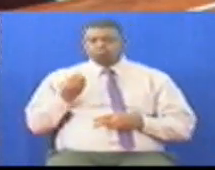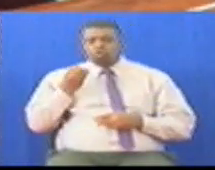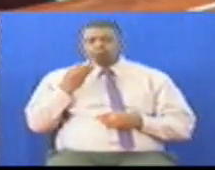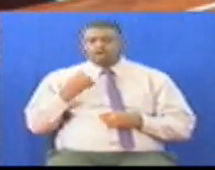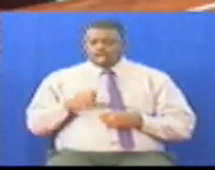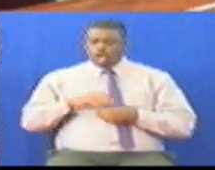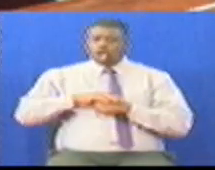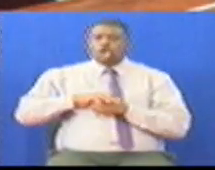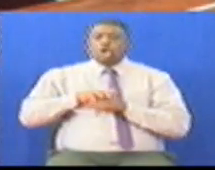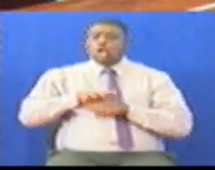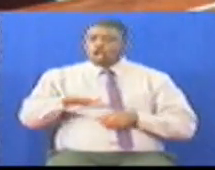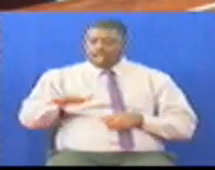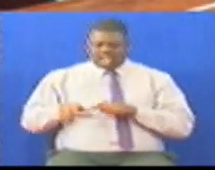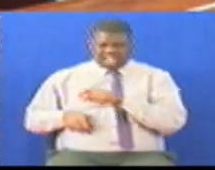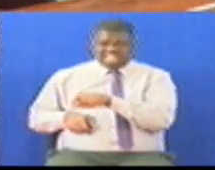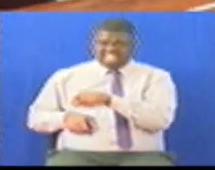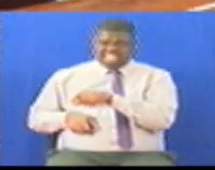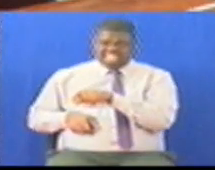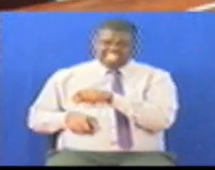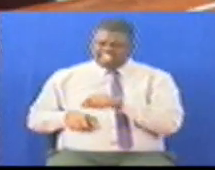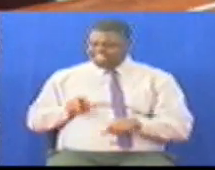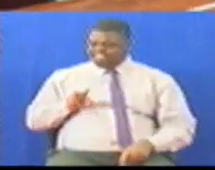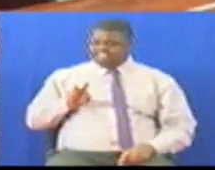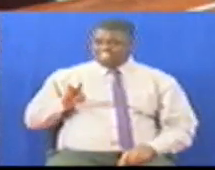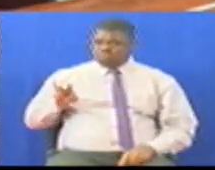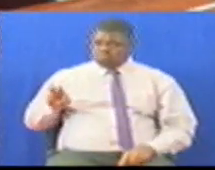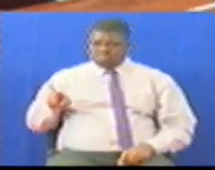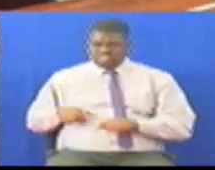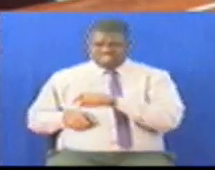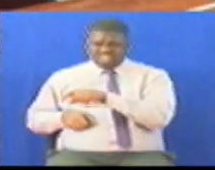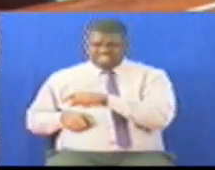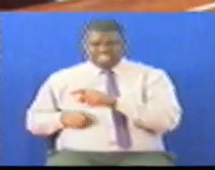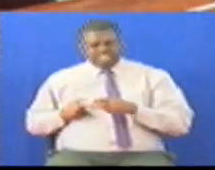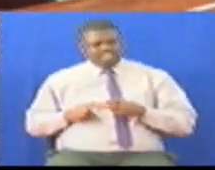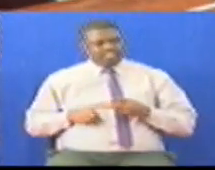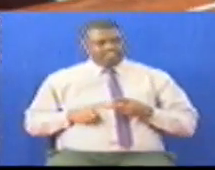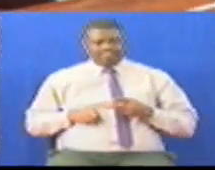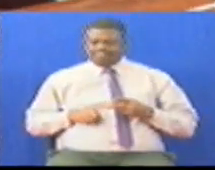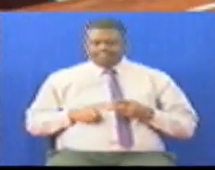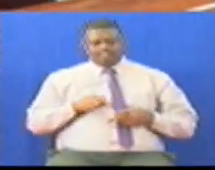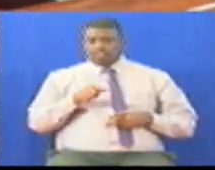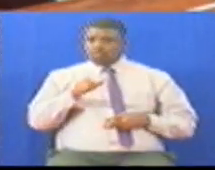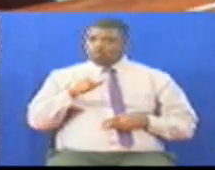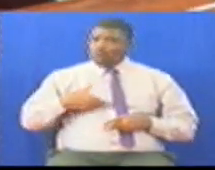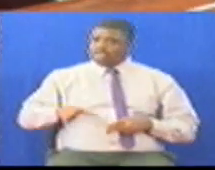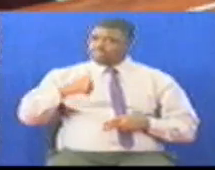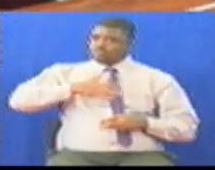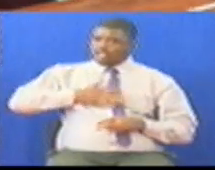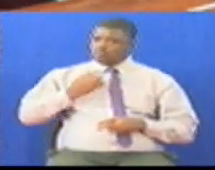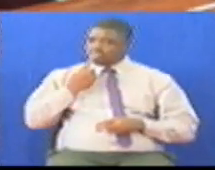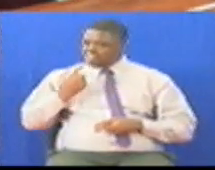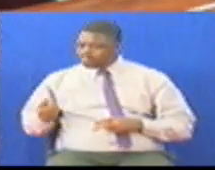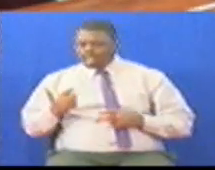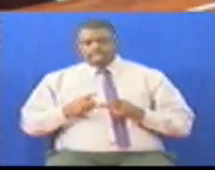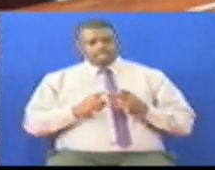ugonjwa unaosababishwa na virusi vya korona. Mawaziri wenzangu walionitangulia, kamati